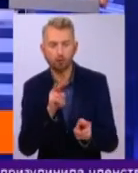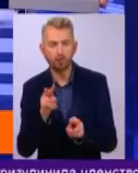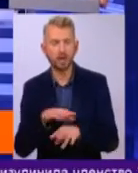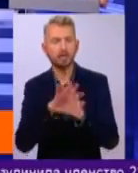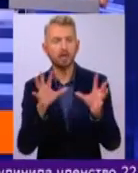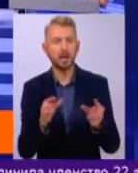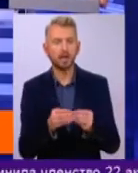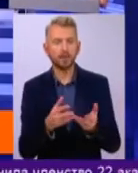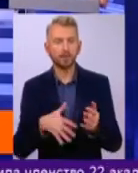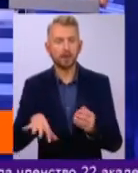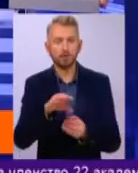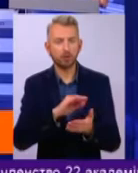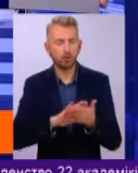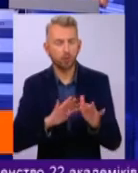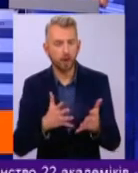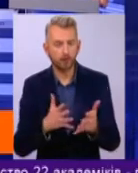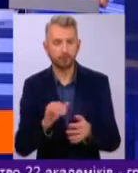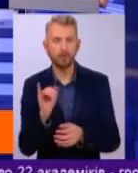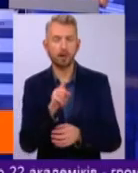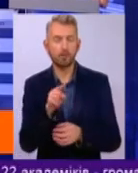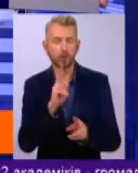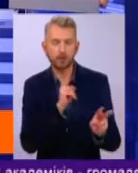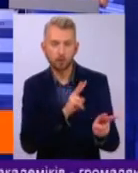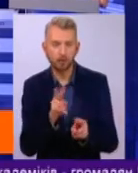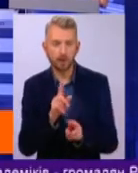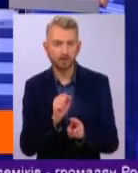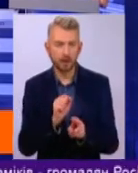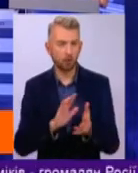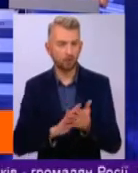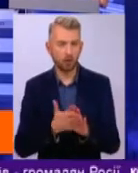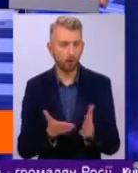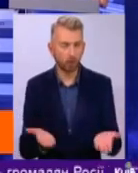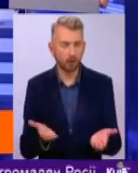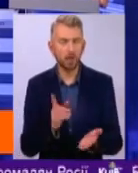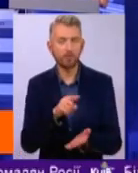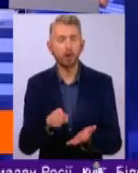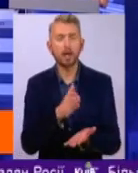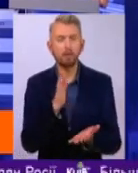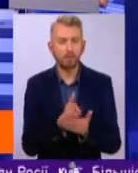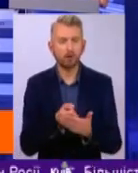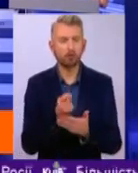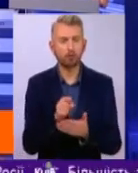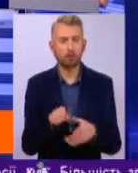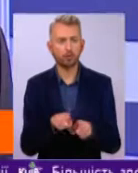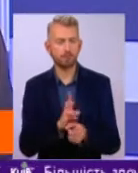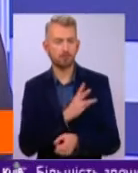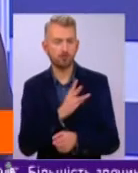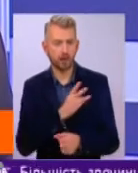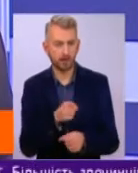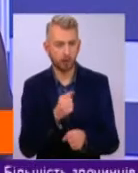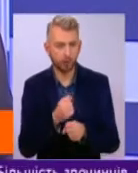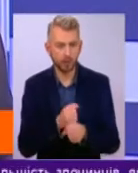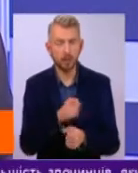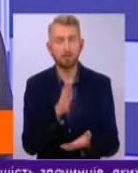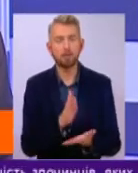взагалі всю ситуацію, вони слідкували за оперативною обстановкою, звичайно, що вони мали до цього певне такі бажання це робити, і